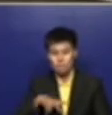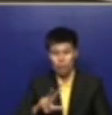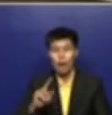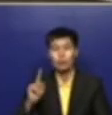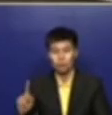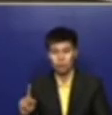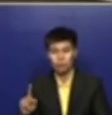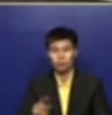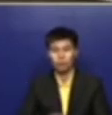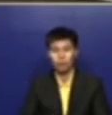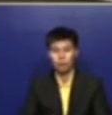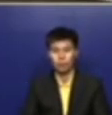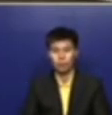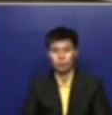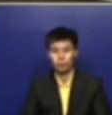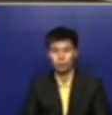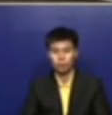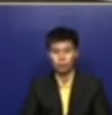ท่านประธานครับ